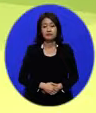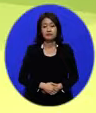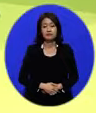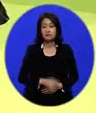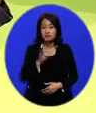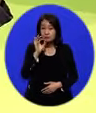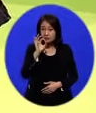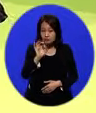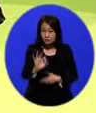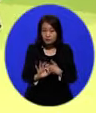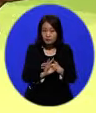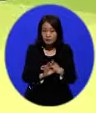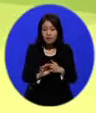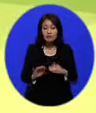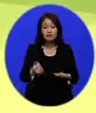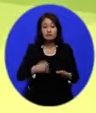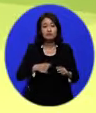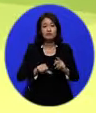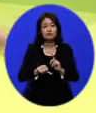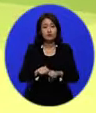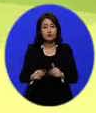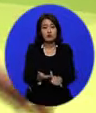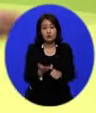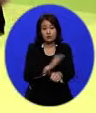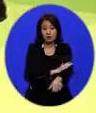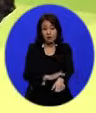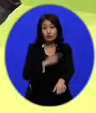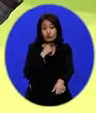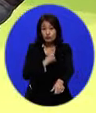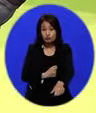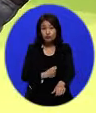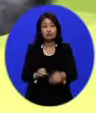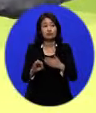자, 그렇다면 우리 자녀를 정말 잘 키우고 싶다면